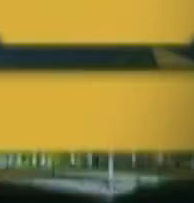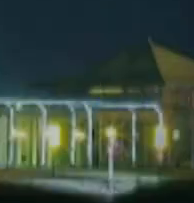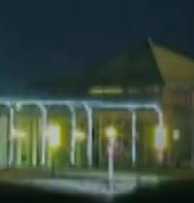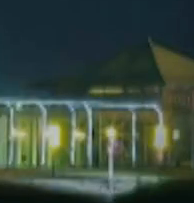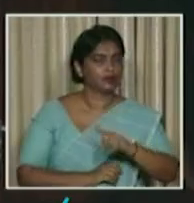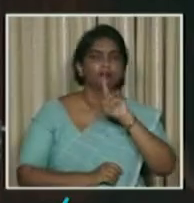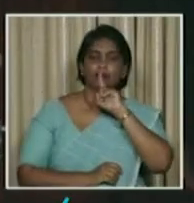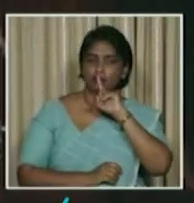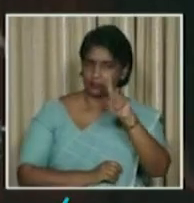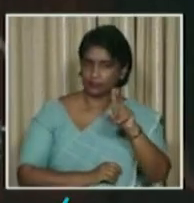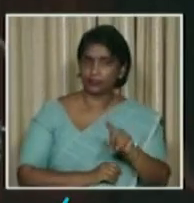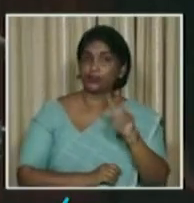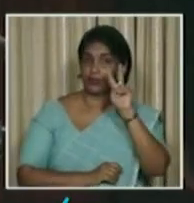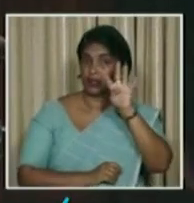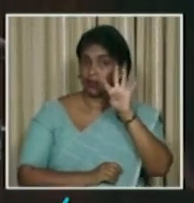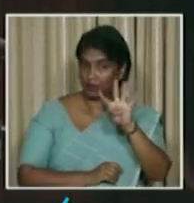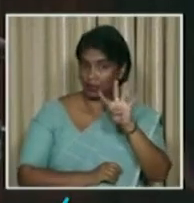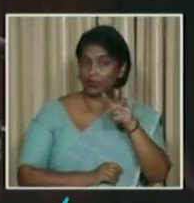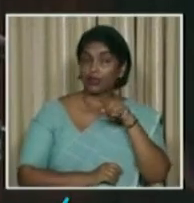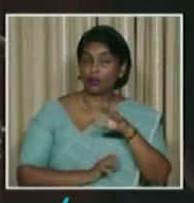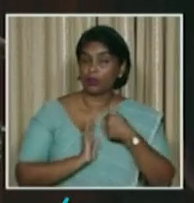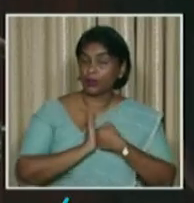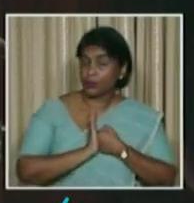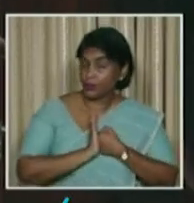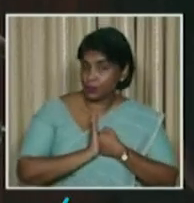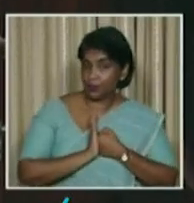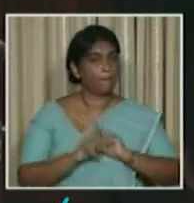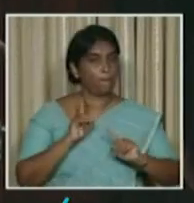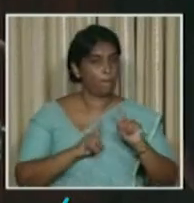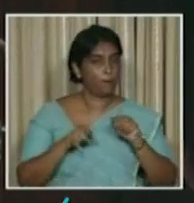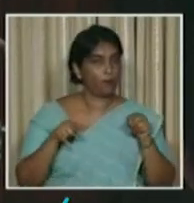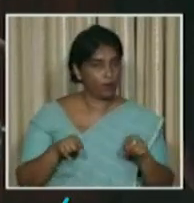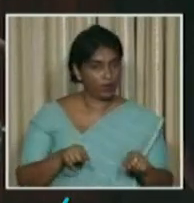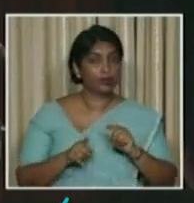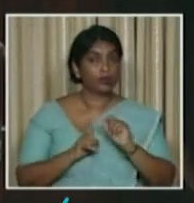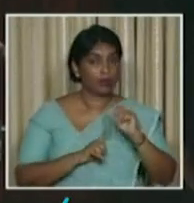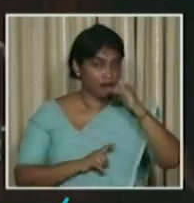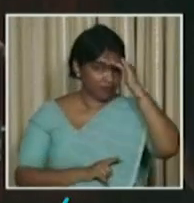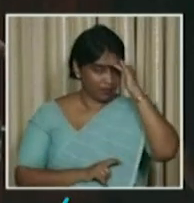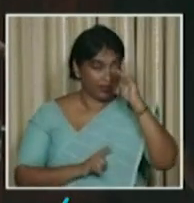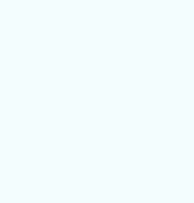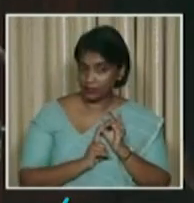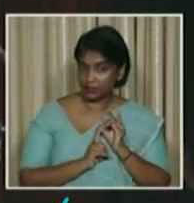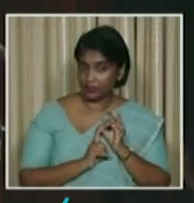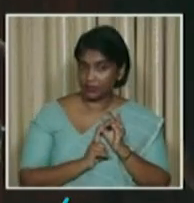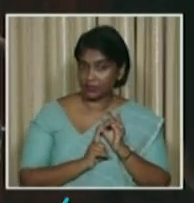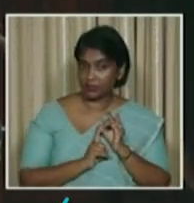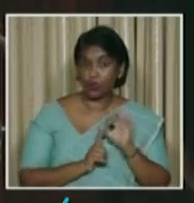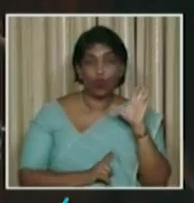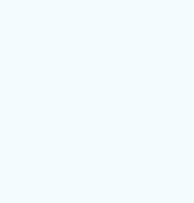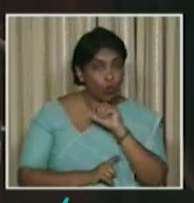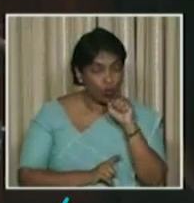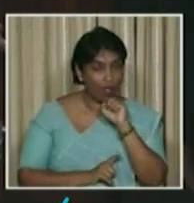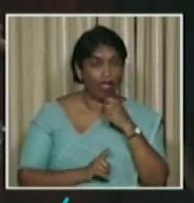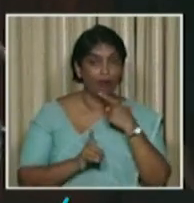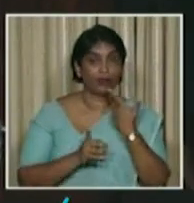හරිනේ 24 වෙනිදා මේ උත්තරීතරයයි කියපු මේ සභාවේ සභානායක අධ්‍යාපන ඇමති